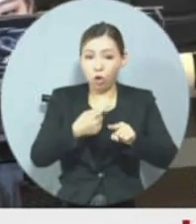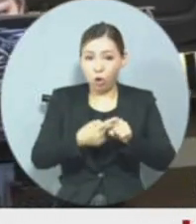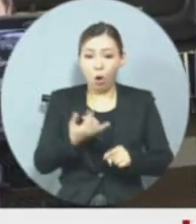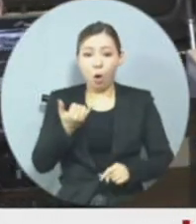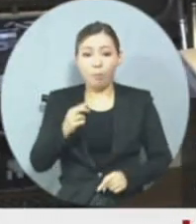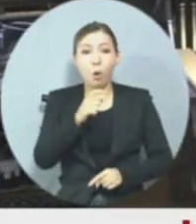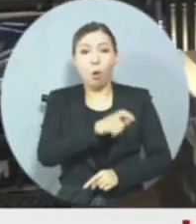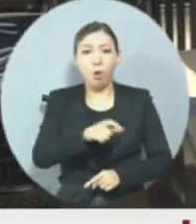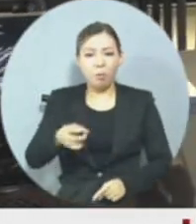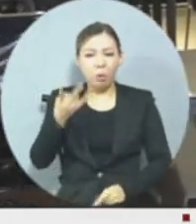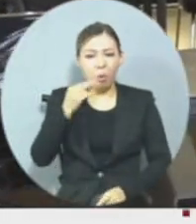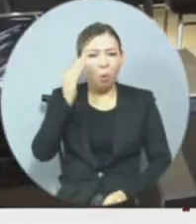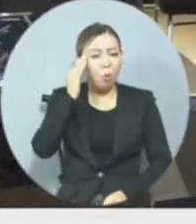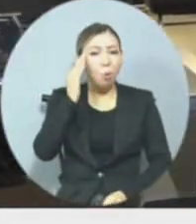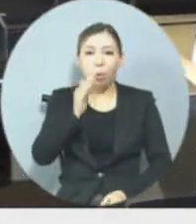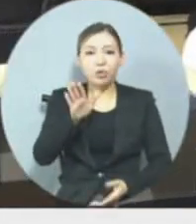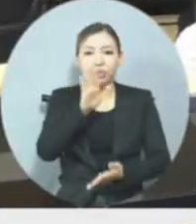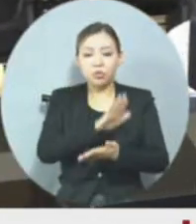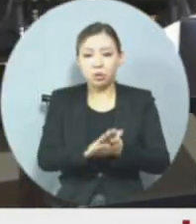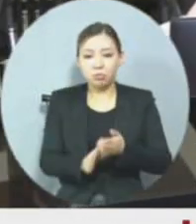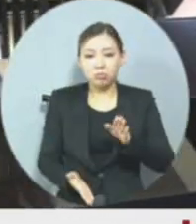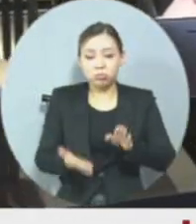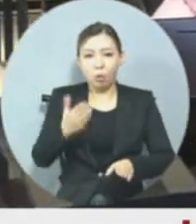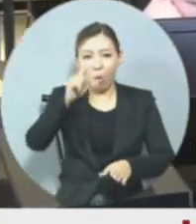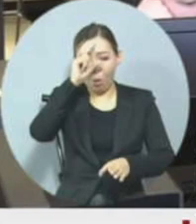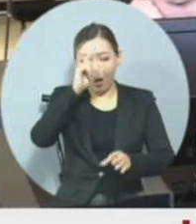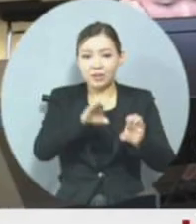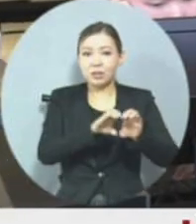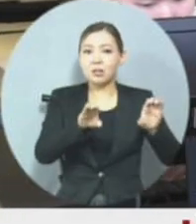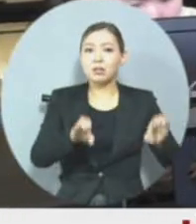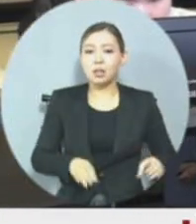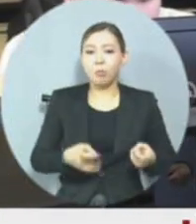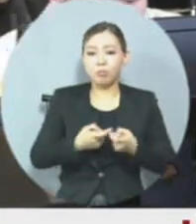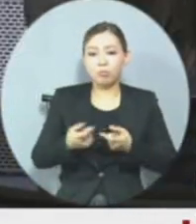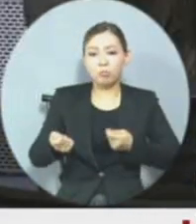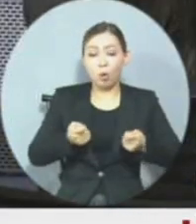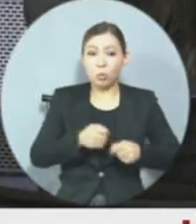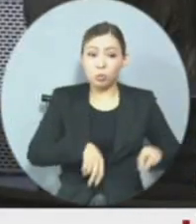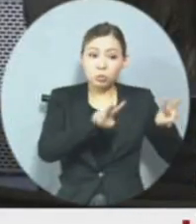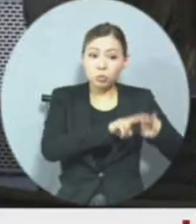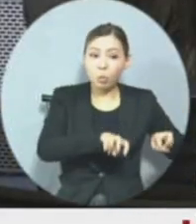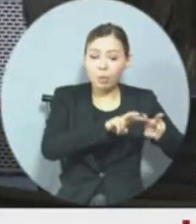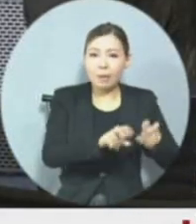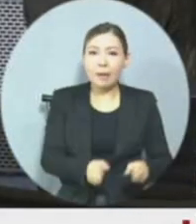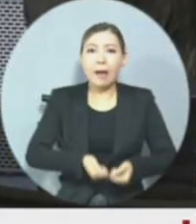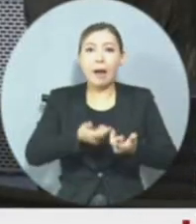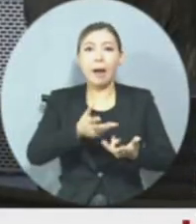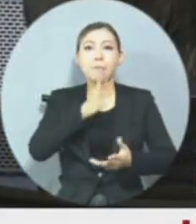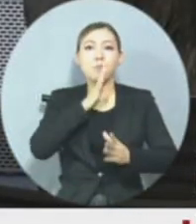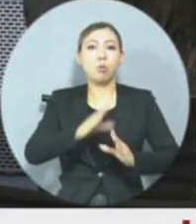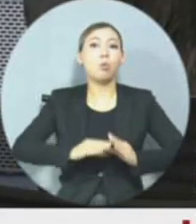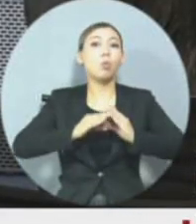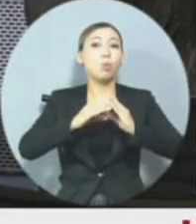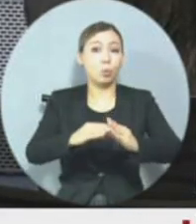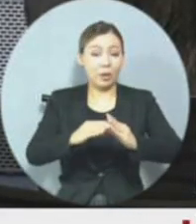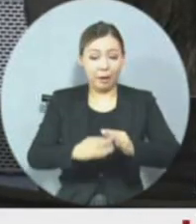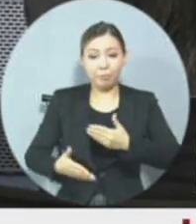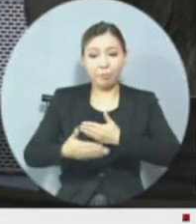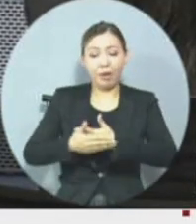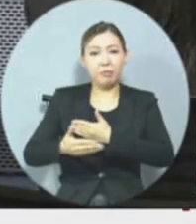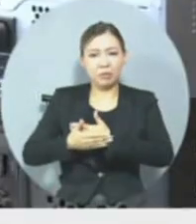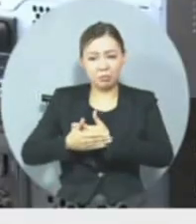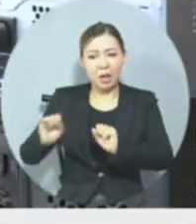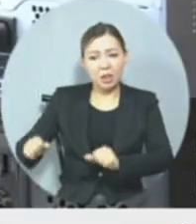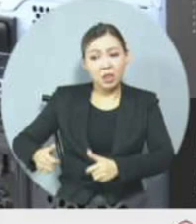хүндрэл чигдүүгээр орчин үеийн ухаалаг систем өрсөн зохицуултуудыг судлан хэрэгжүүлэх талаар үүрэг өглөө. Түүнчлэн авилгалтаа тэнцэх засаглалыг